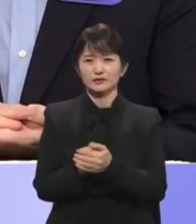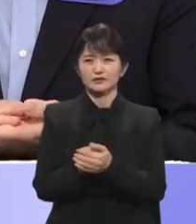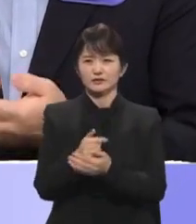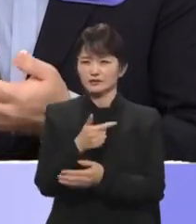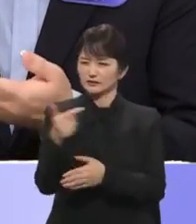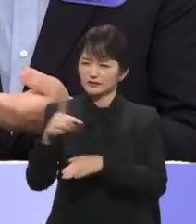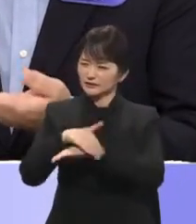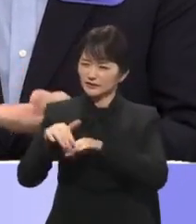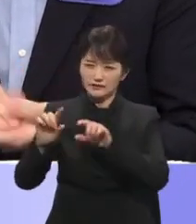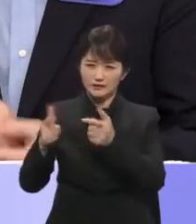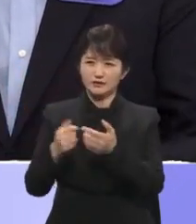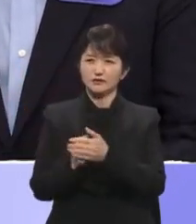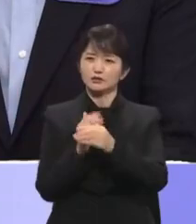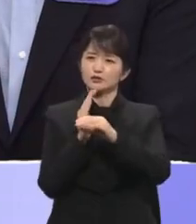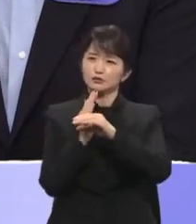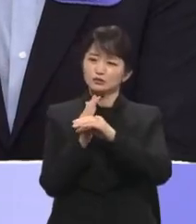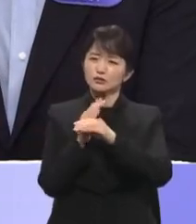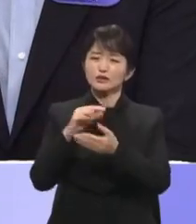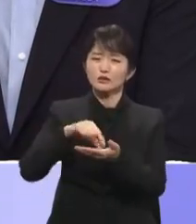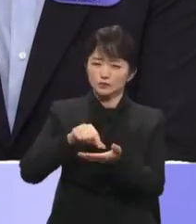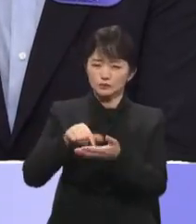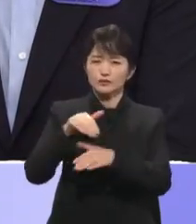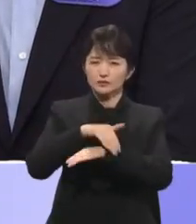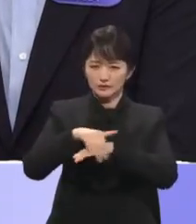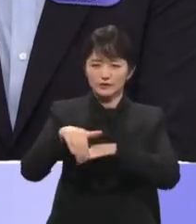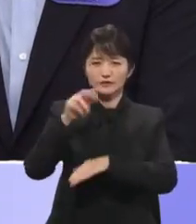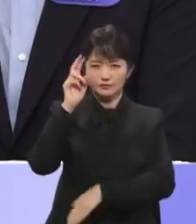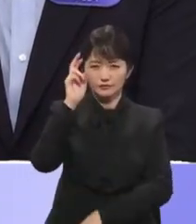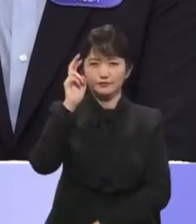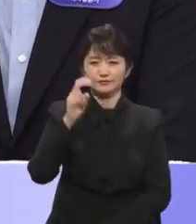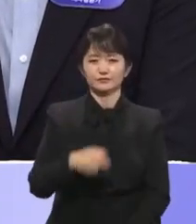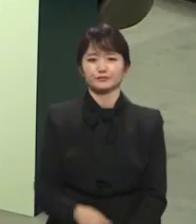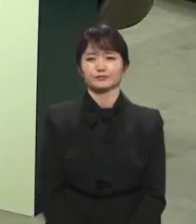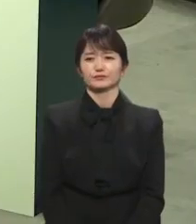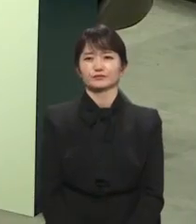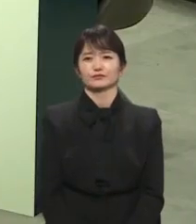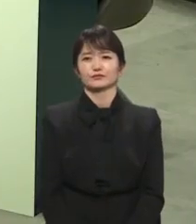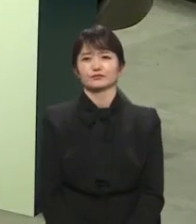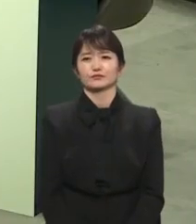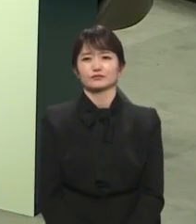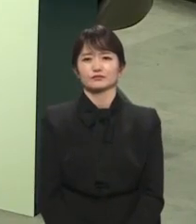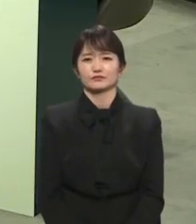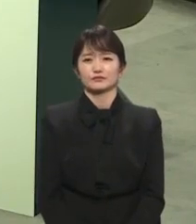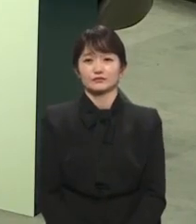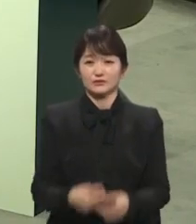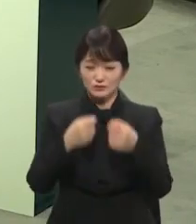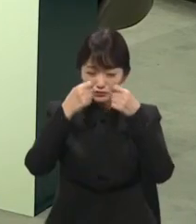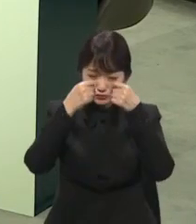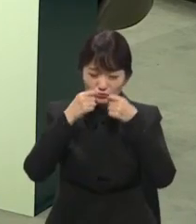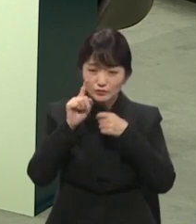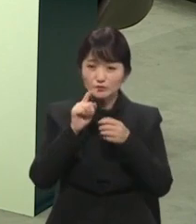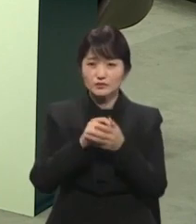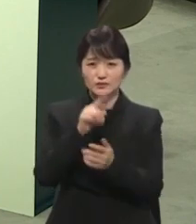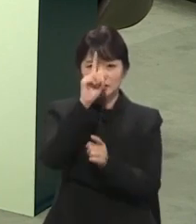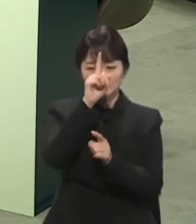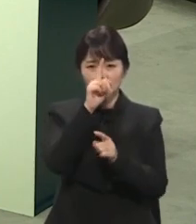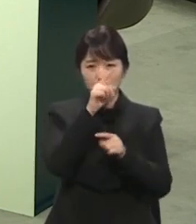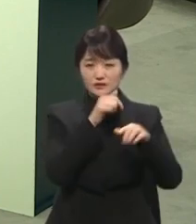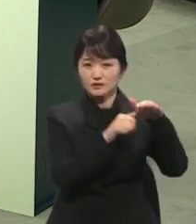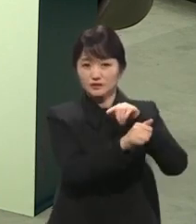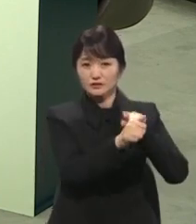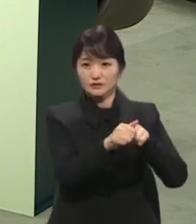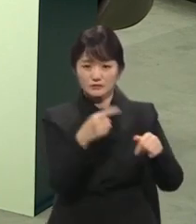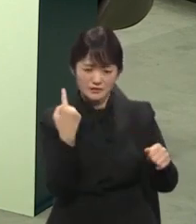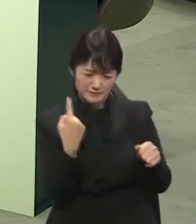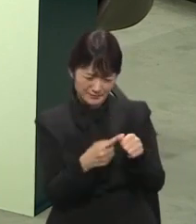뭐네 다소 이제 못 미친 그림이 있지 않았을까 생각합니다 겠 그러니까 이제 그뭐 눈물도 눈물이 이재명 대표에 대해서 끊임없이 비판해 왔던